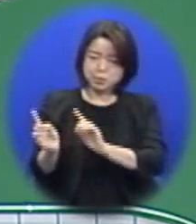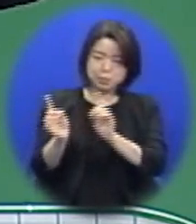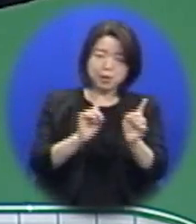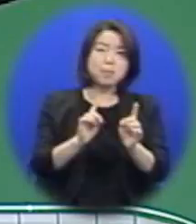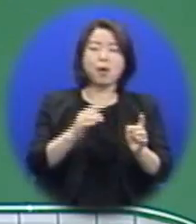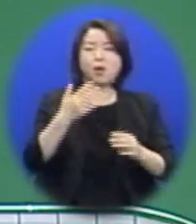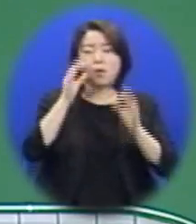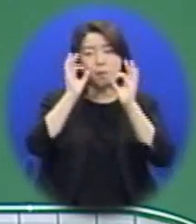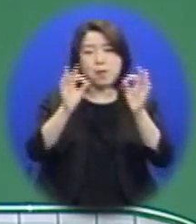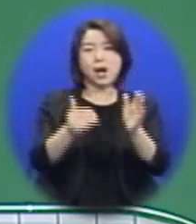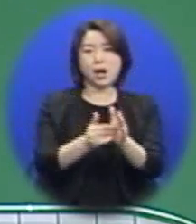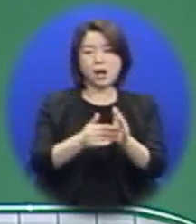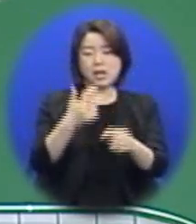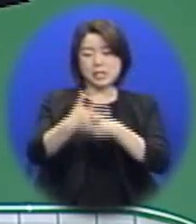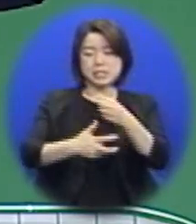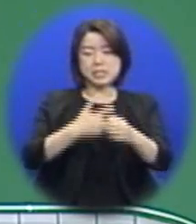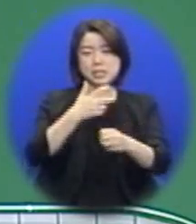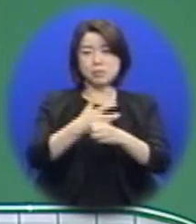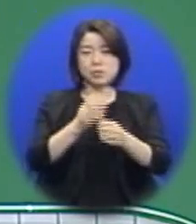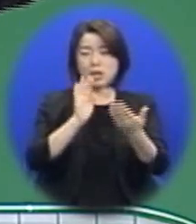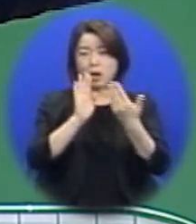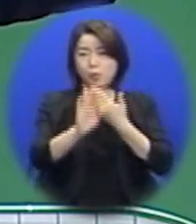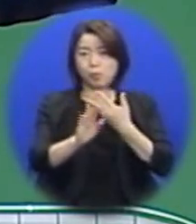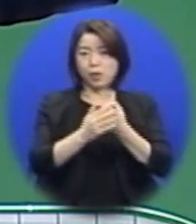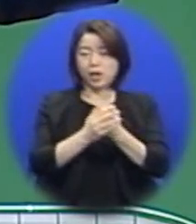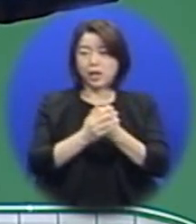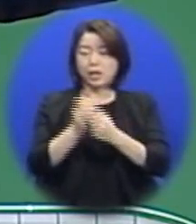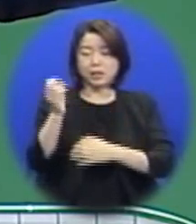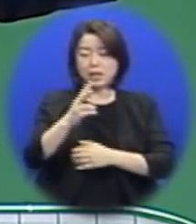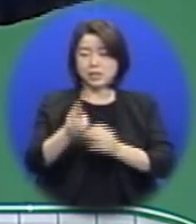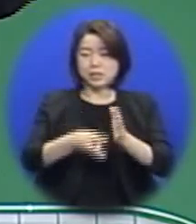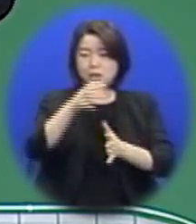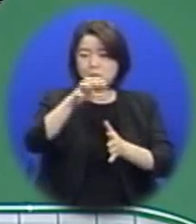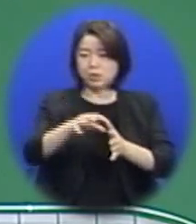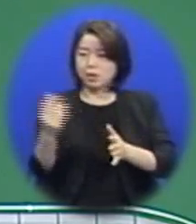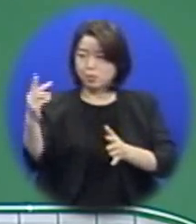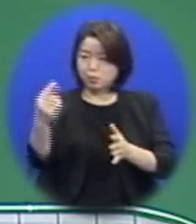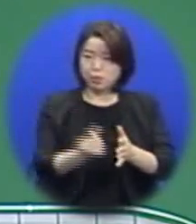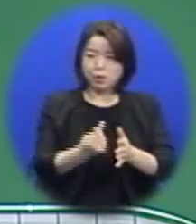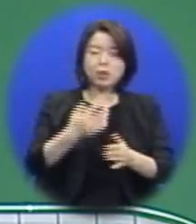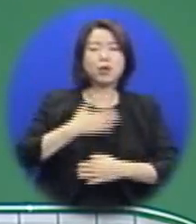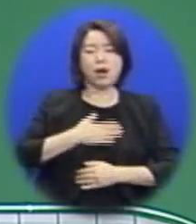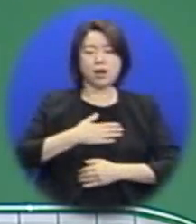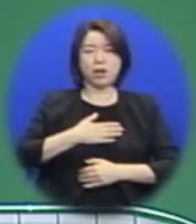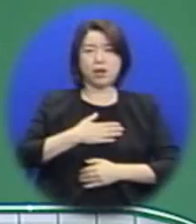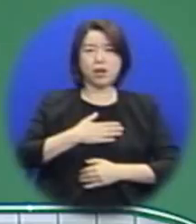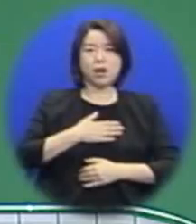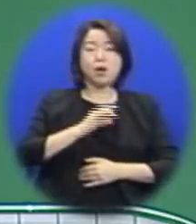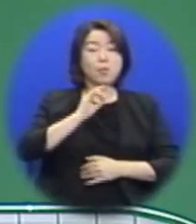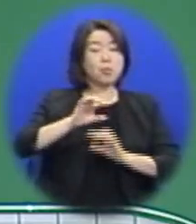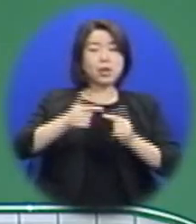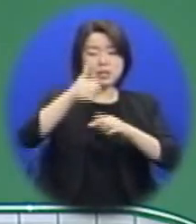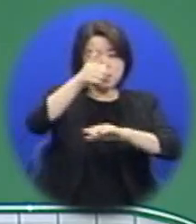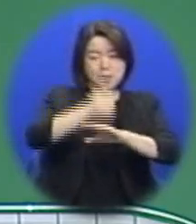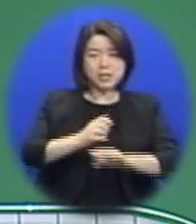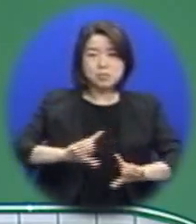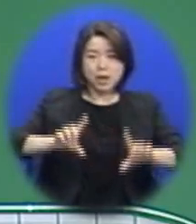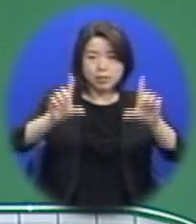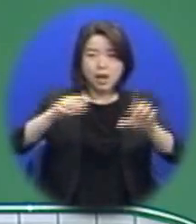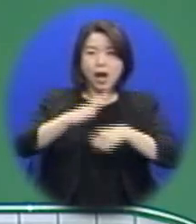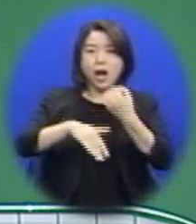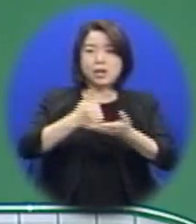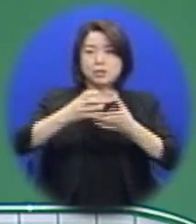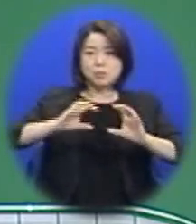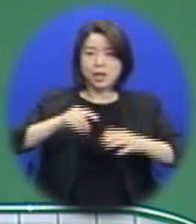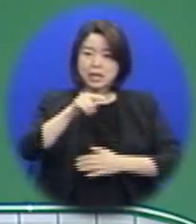뒤에 이스라엘이 다시 돌아가게 된다는 것도 다 알았어요. 뿐만 아니고 이제 마지막 날 하나님께서 하나님의